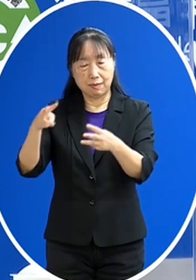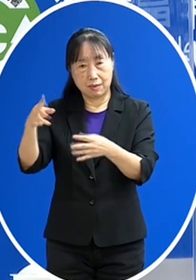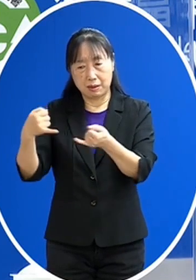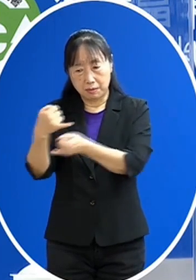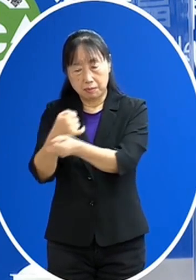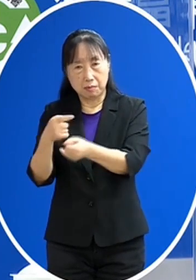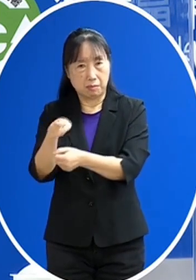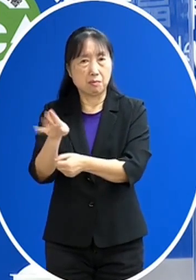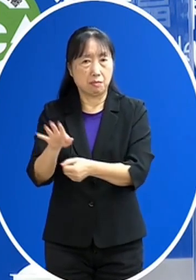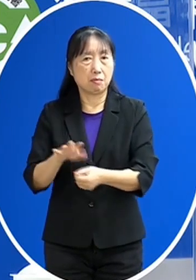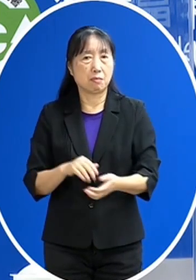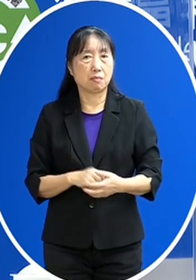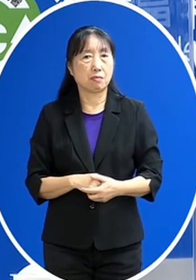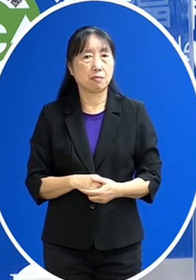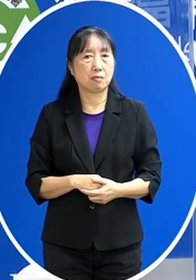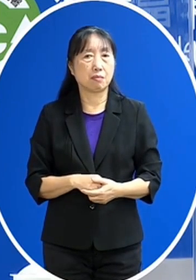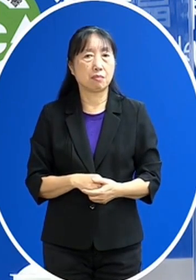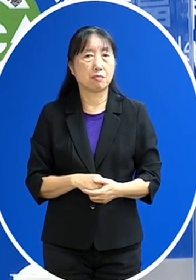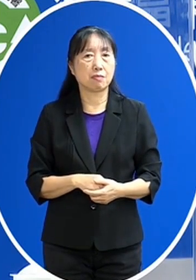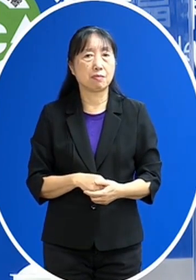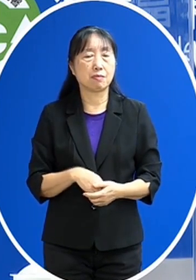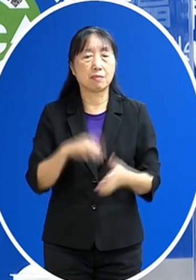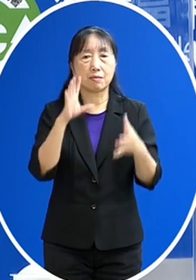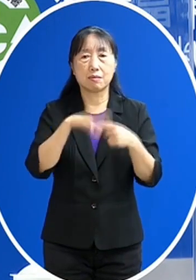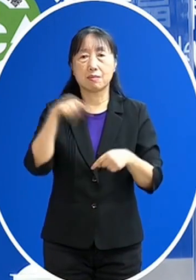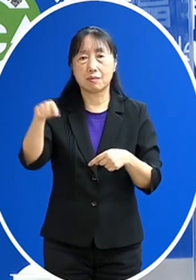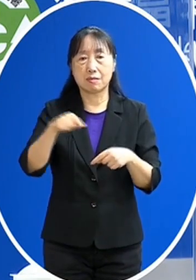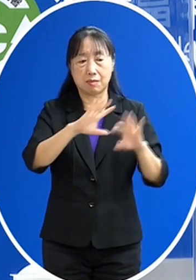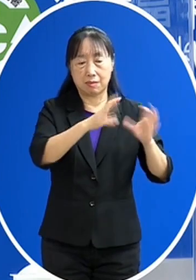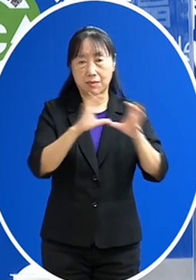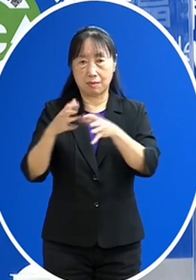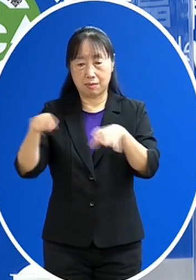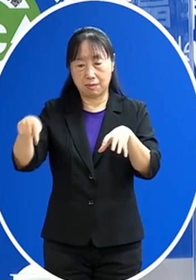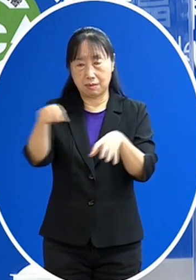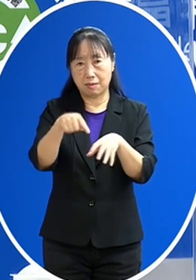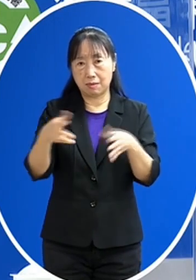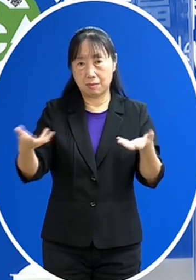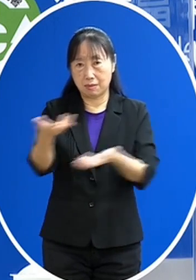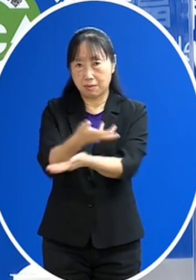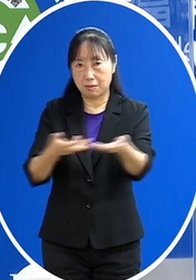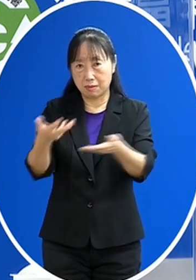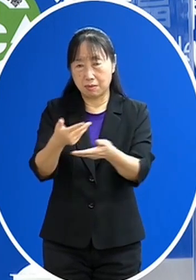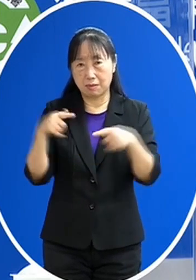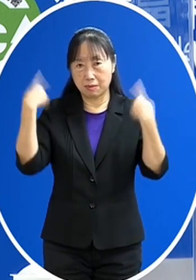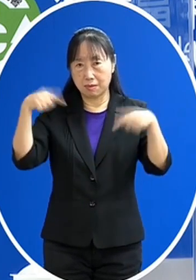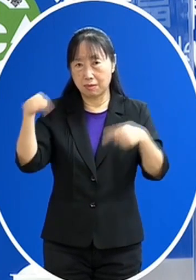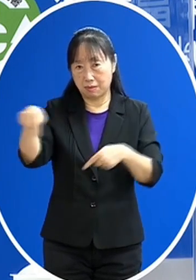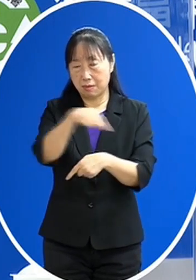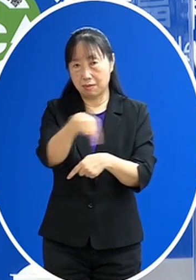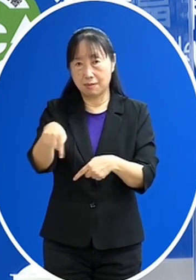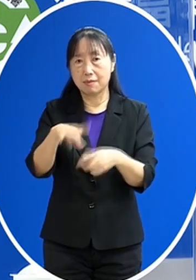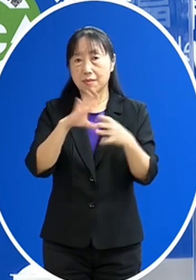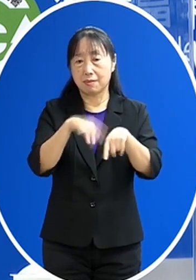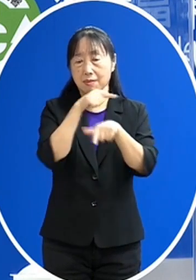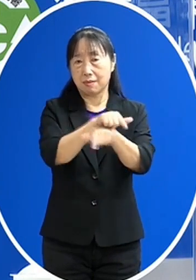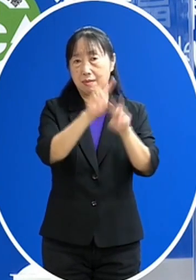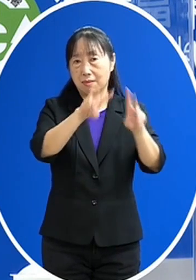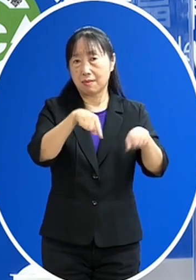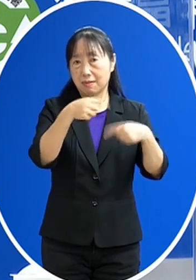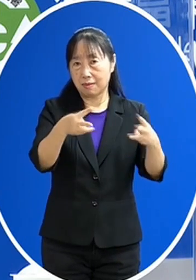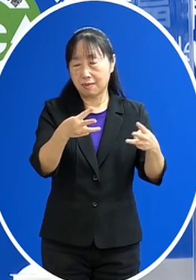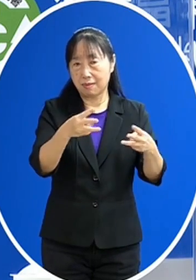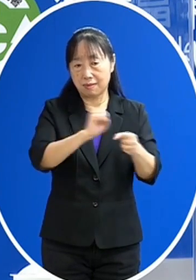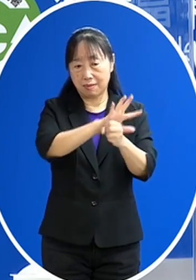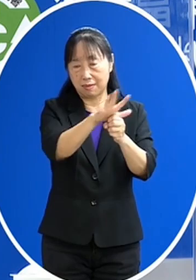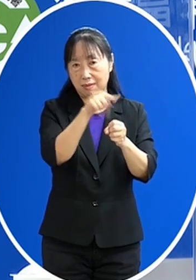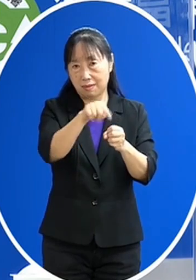株。那因为斯瓦蒂尼跟南非共和国交通往来密切，且南非共和国近期COVID-19